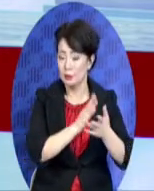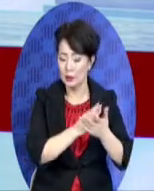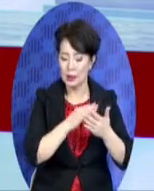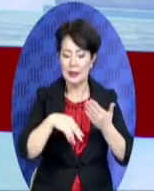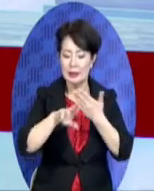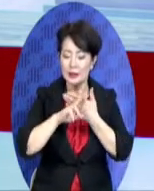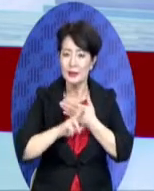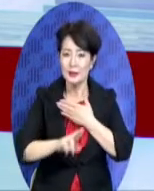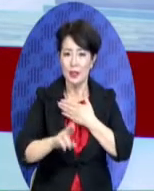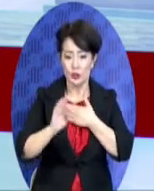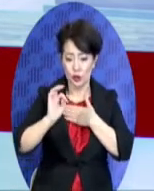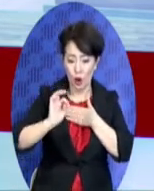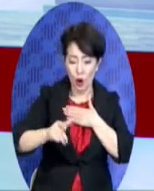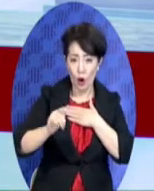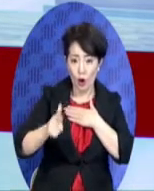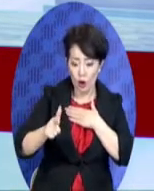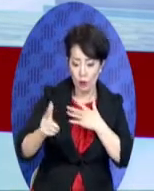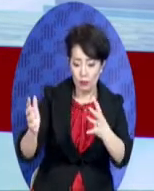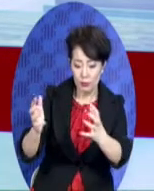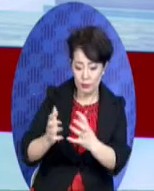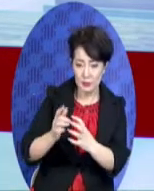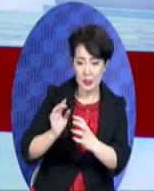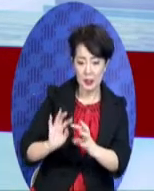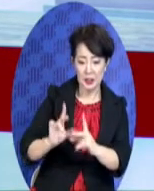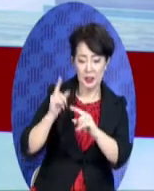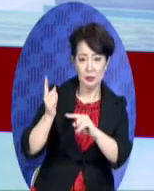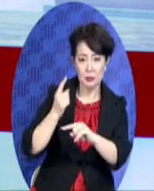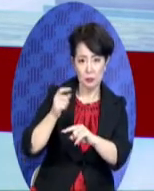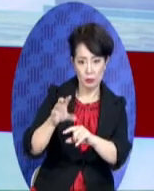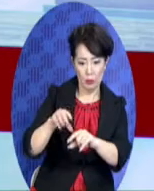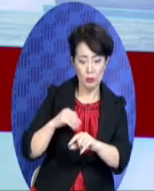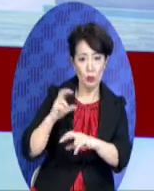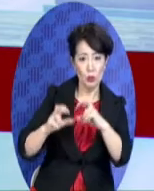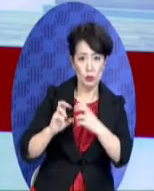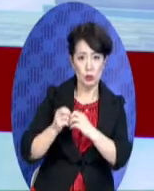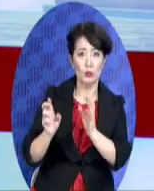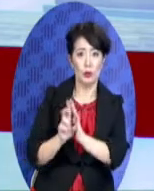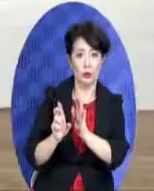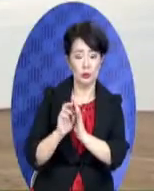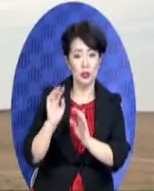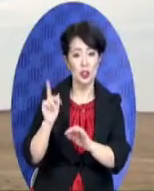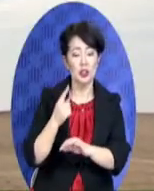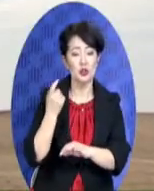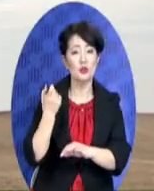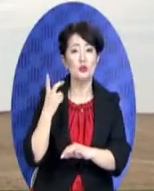хаягдлаас сэргээгдэх эрчим хүч үйлдвэрлэх боломж бий гэдгийг судлаачид хэлж байна.